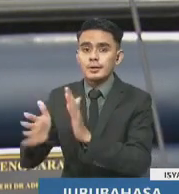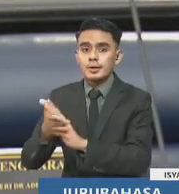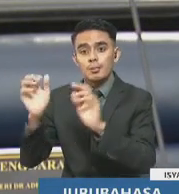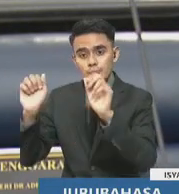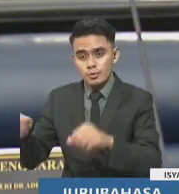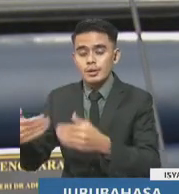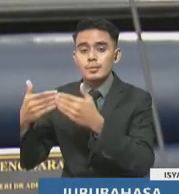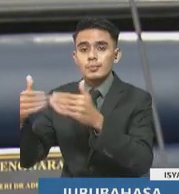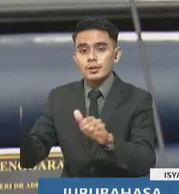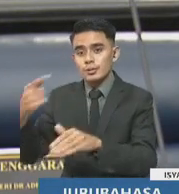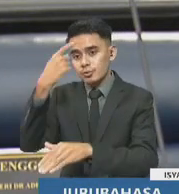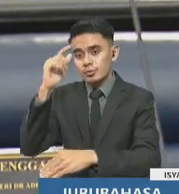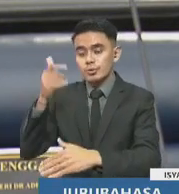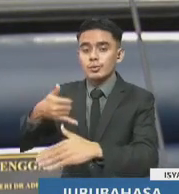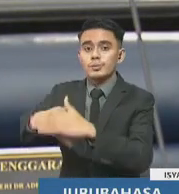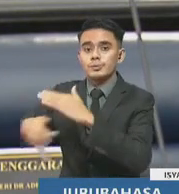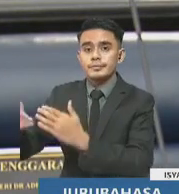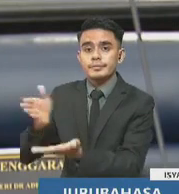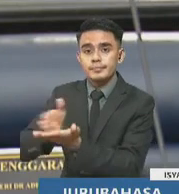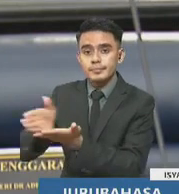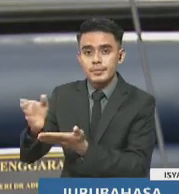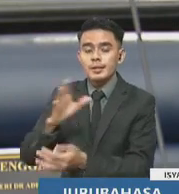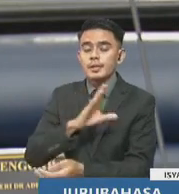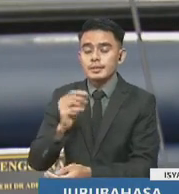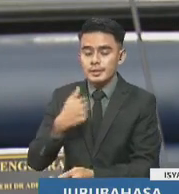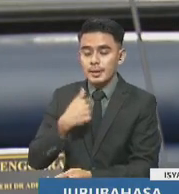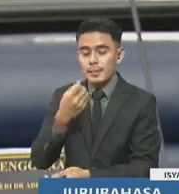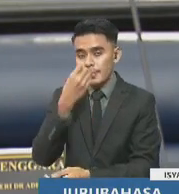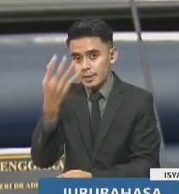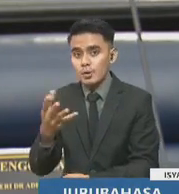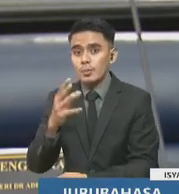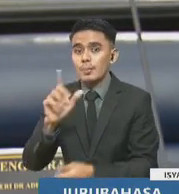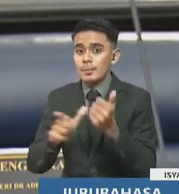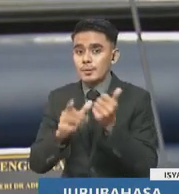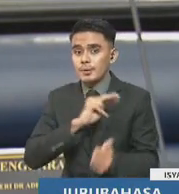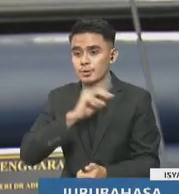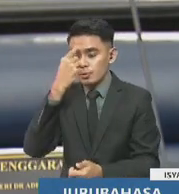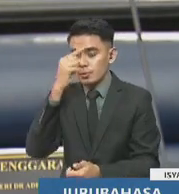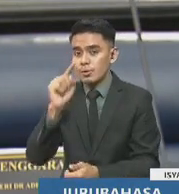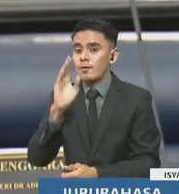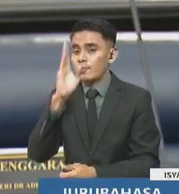bolehlah dibuka secara walk-in, dan saya akan maklumkan kepada beliau untuk memberi perhatian kepada kawasan Yang Berhormat.